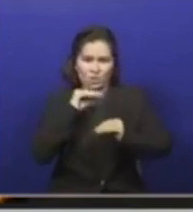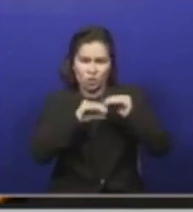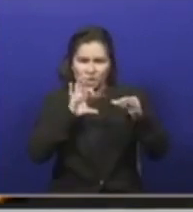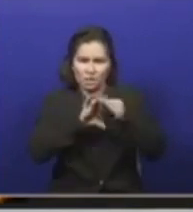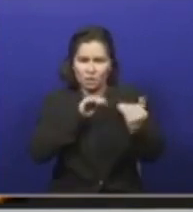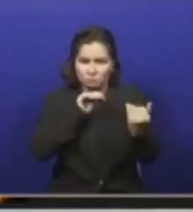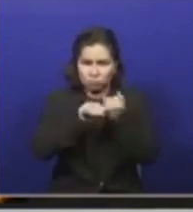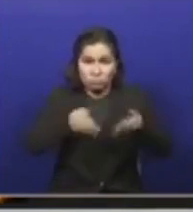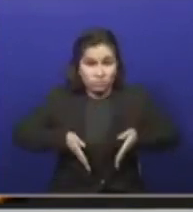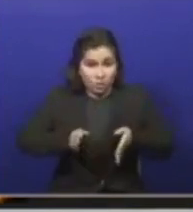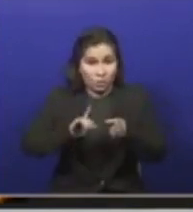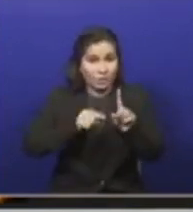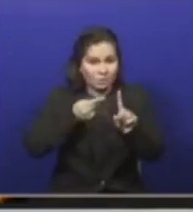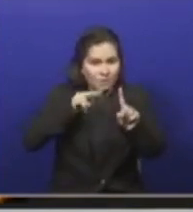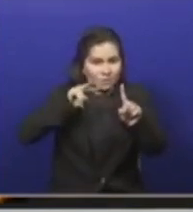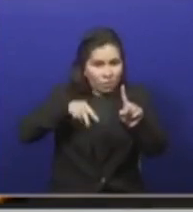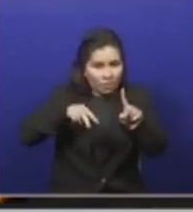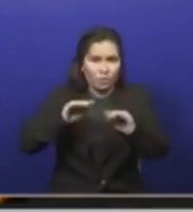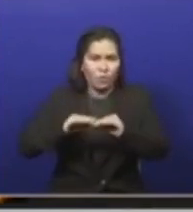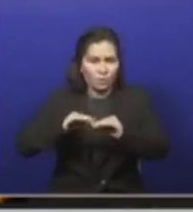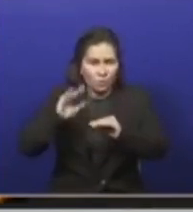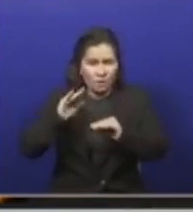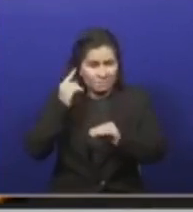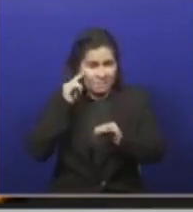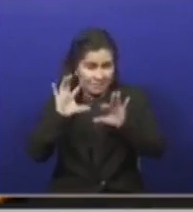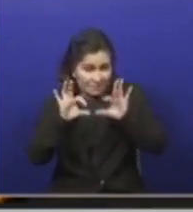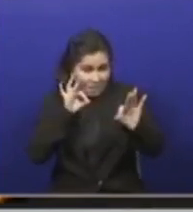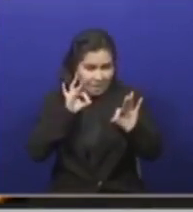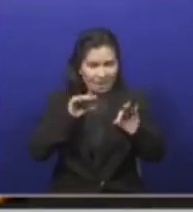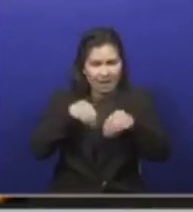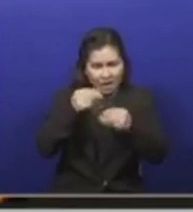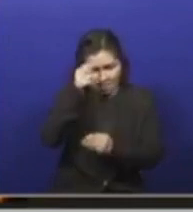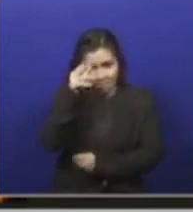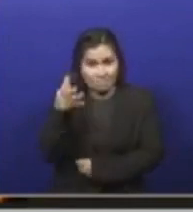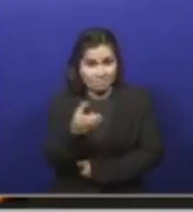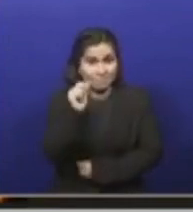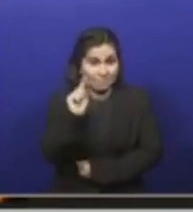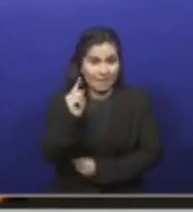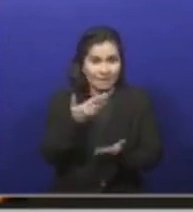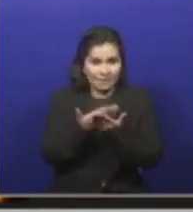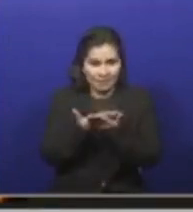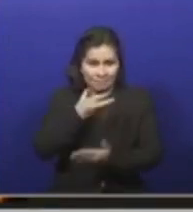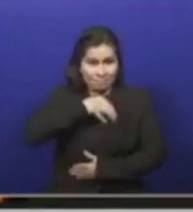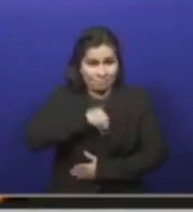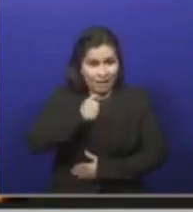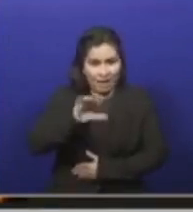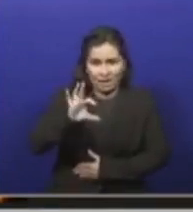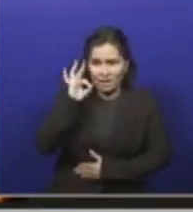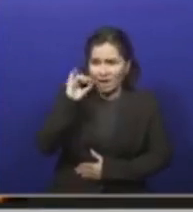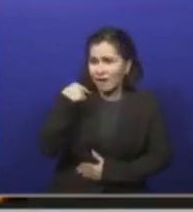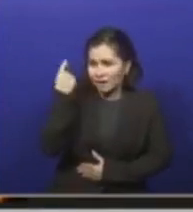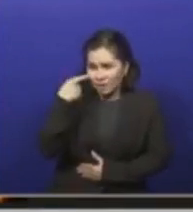12,000 กว่าโครงการท่านจะเลือกให้ผู้รับเหมาเจ้าไหน ทำกำไรมหาศาลและเลือกให้ผู้รับเหมาเจ้า